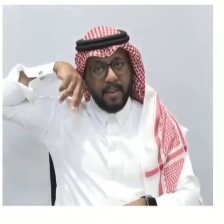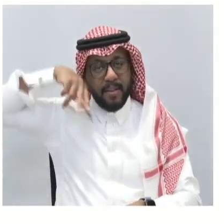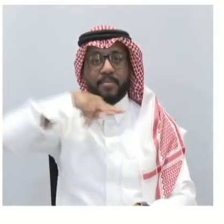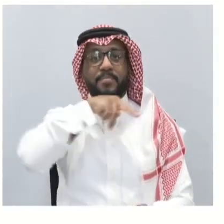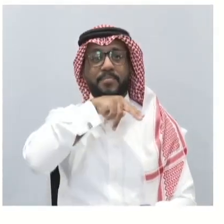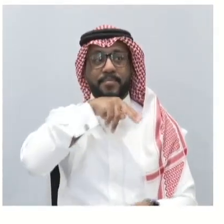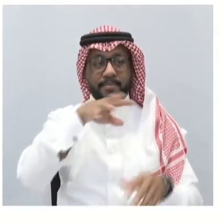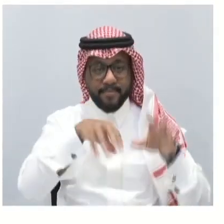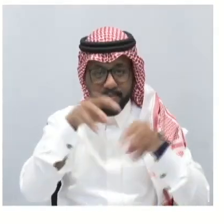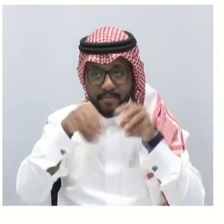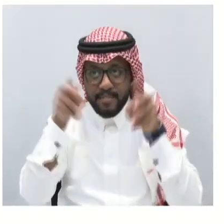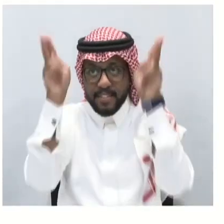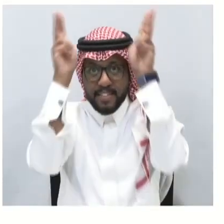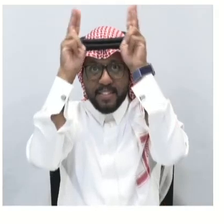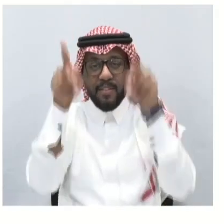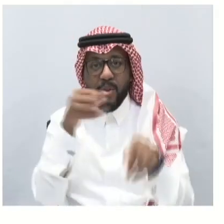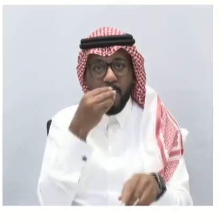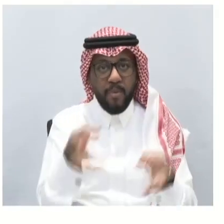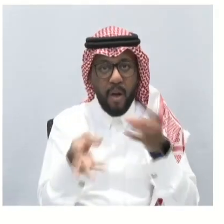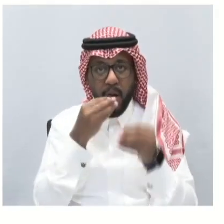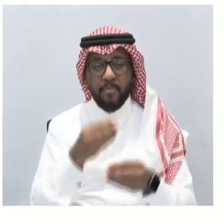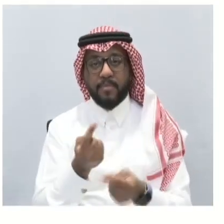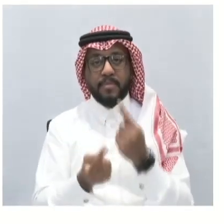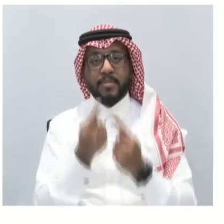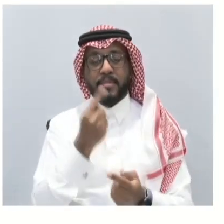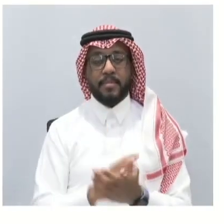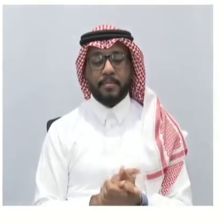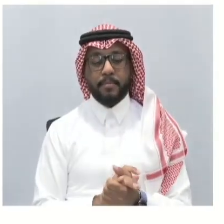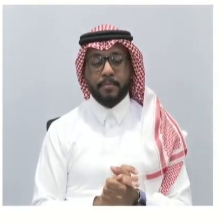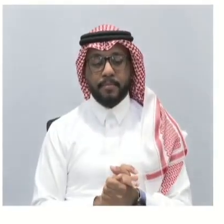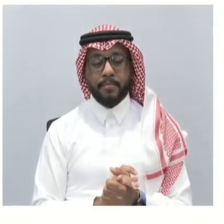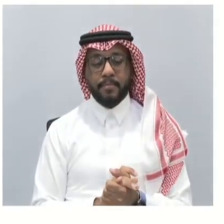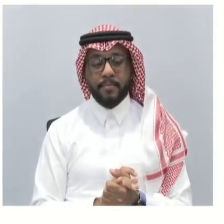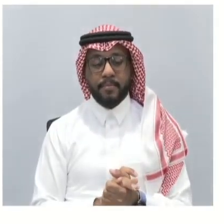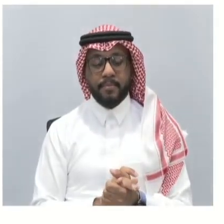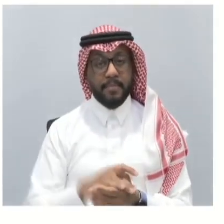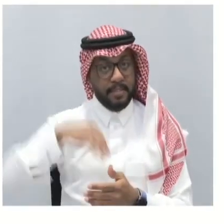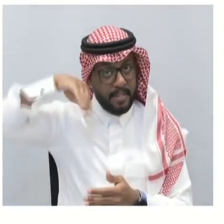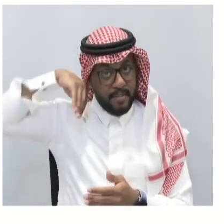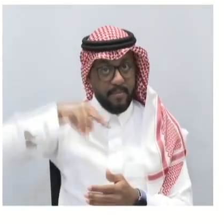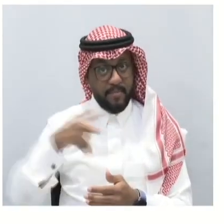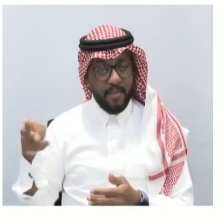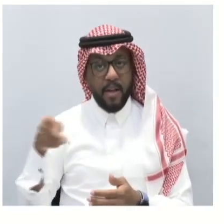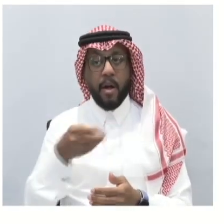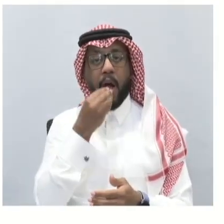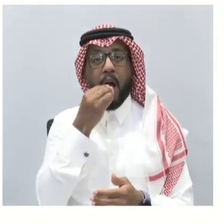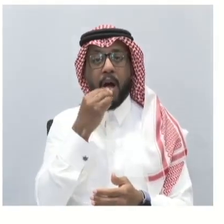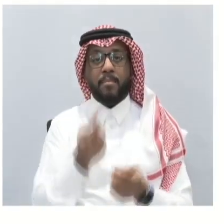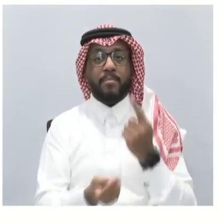الحيوانات اللي تتغذى على الاعشاب هذه حيوان نسميها